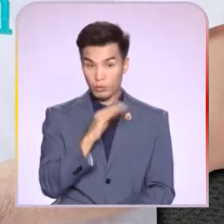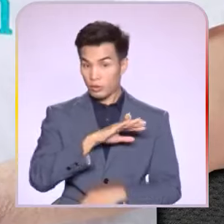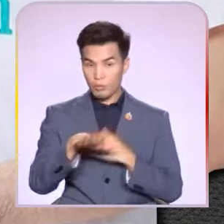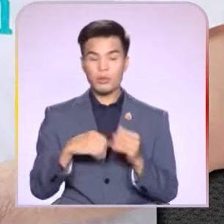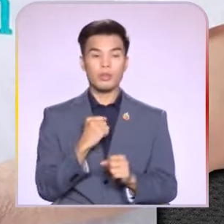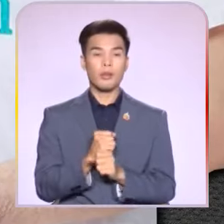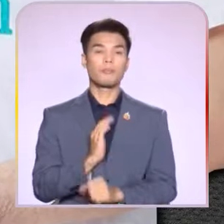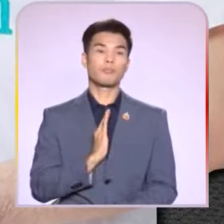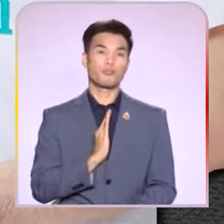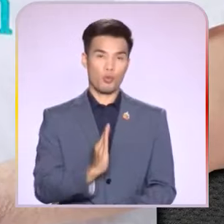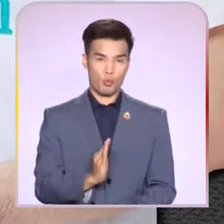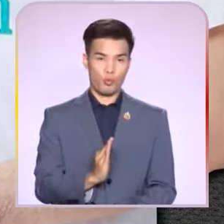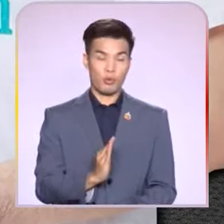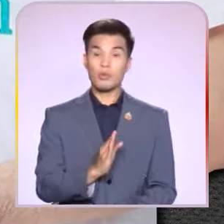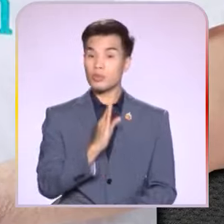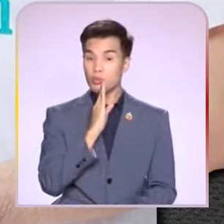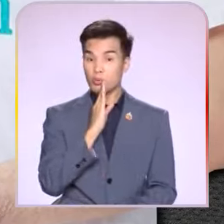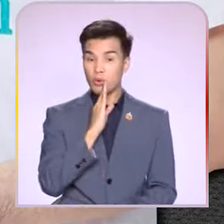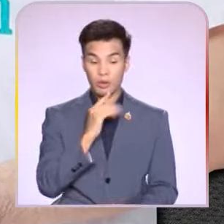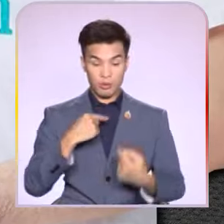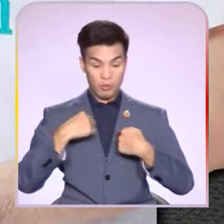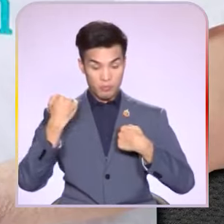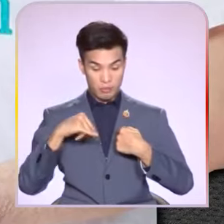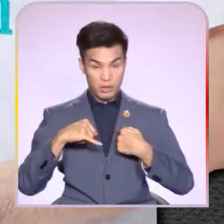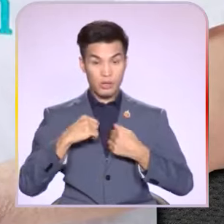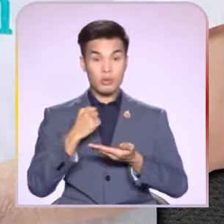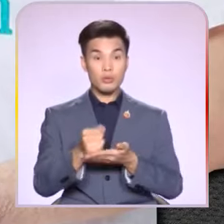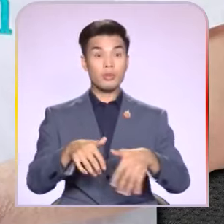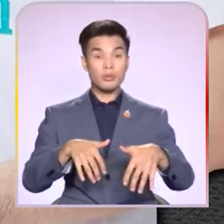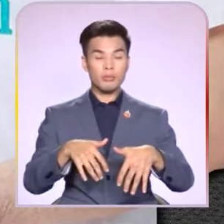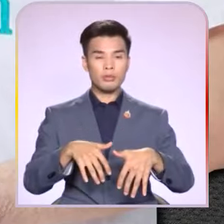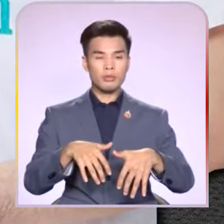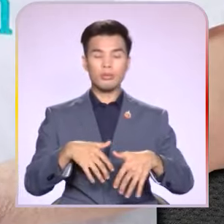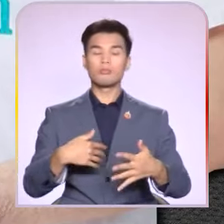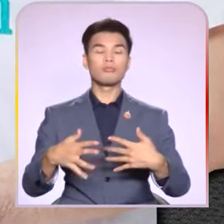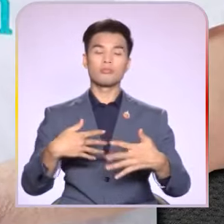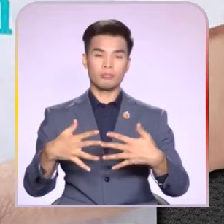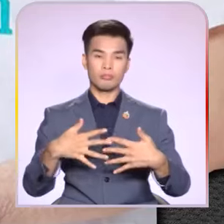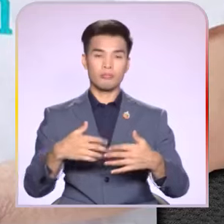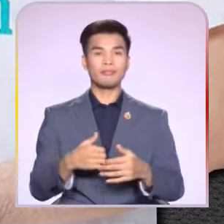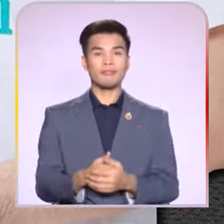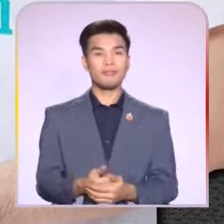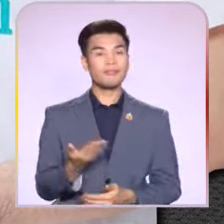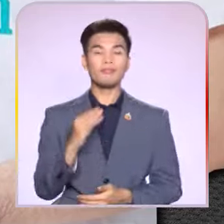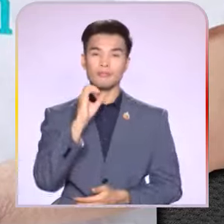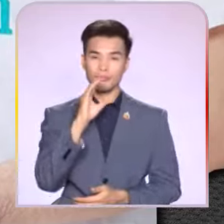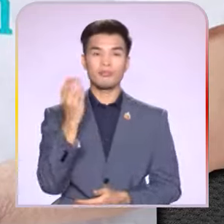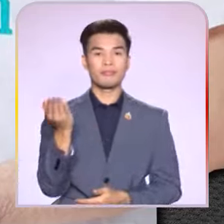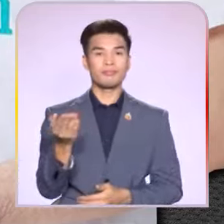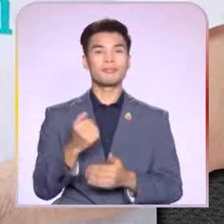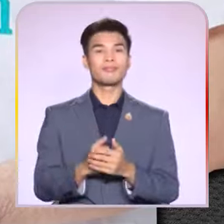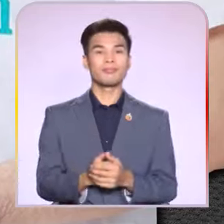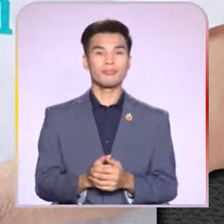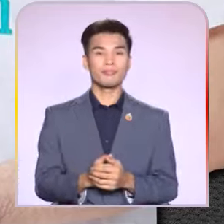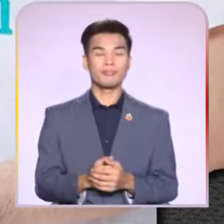ทำด้วยความบริสุทธิ์ใจหากต้องถูกดำเนินคดีเพราะช่วยชาวบ้านเนี่ยก็ไม่เป็นไรนี่คือคำพูดจากคุณเอกภพเหลืองประเสริฐนะ